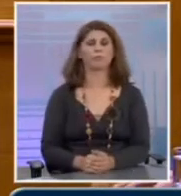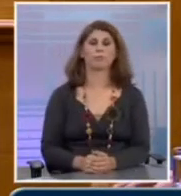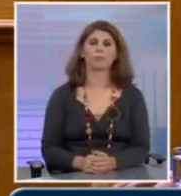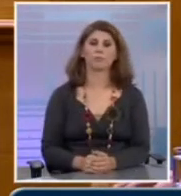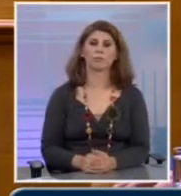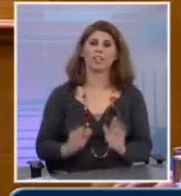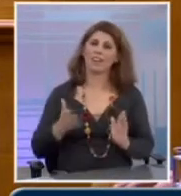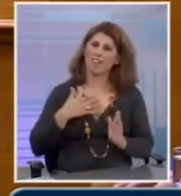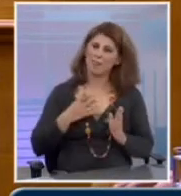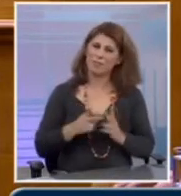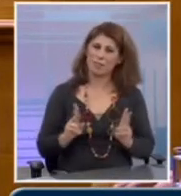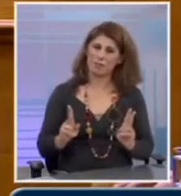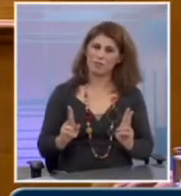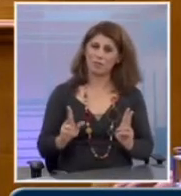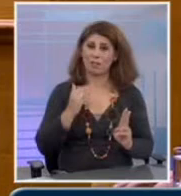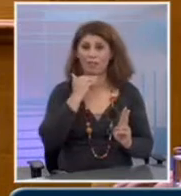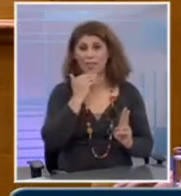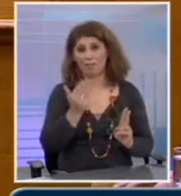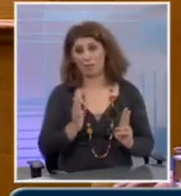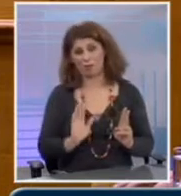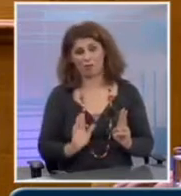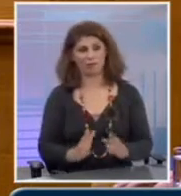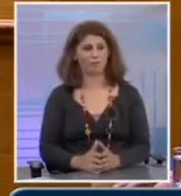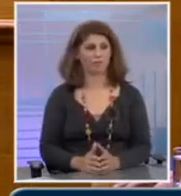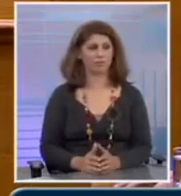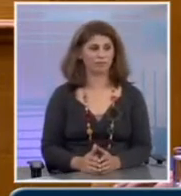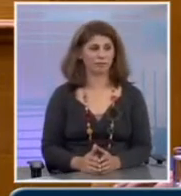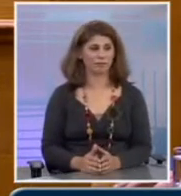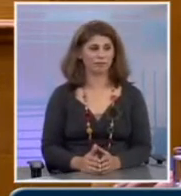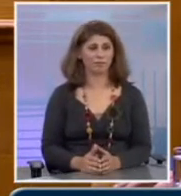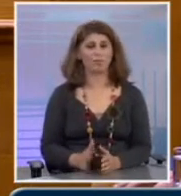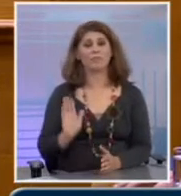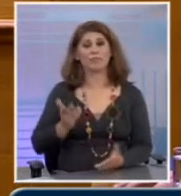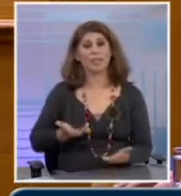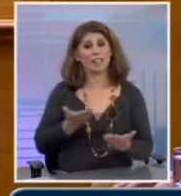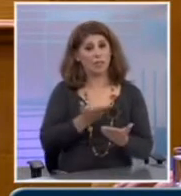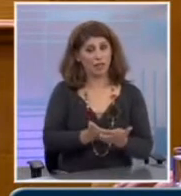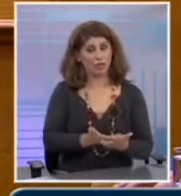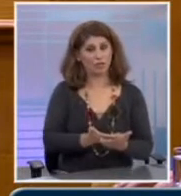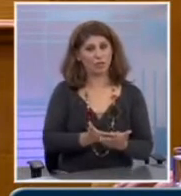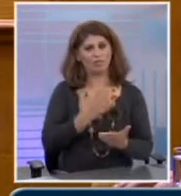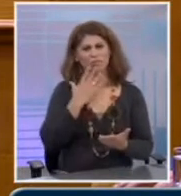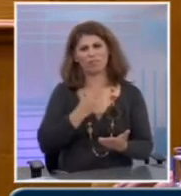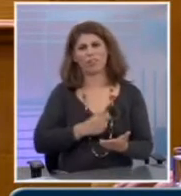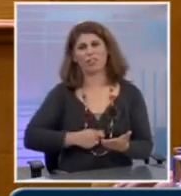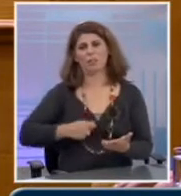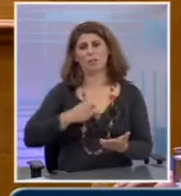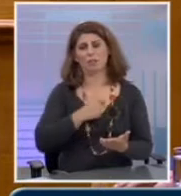Αλλά επιτρέψτε μου, δεν μπορώ να μην καταθέσω τη θλίψη μου,